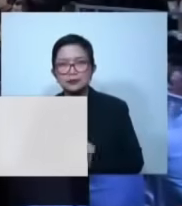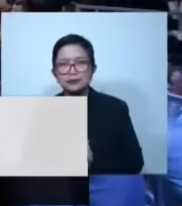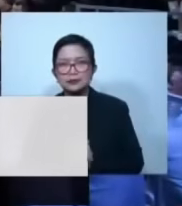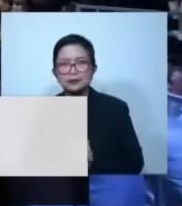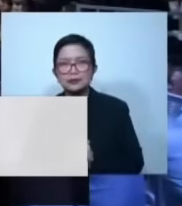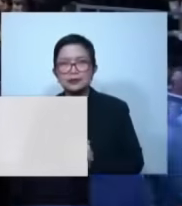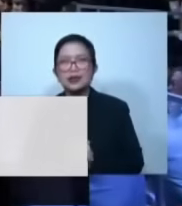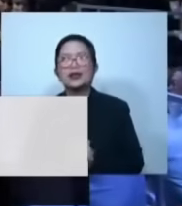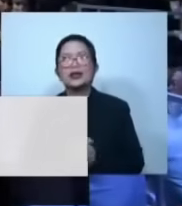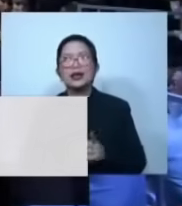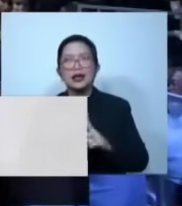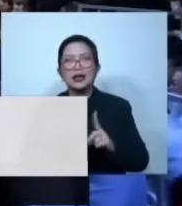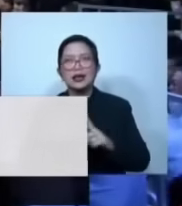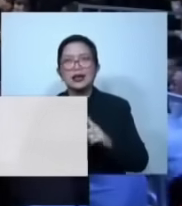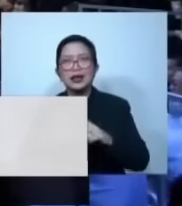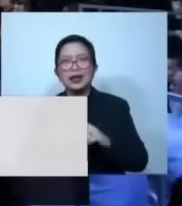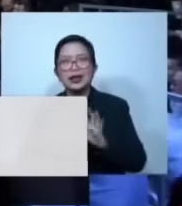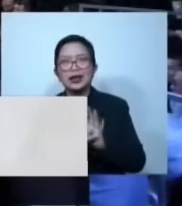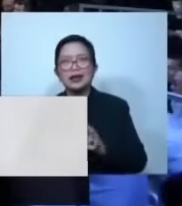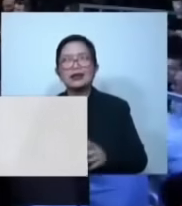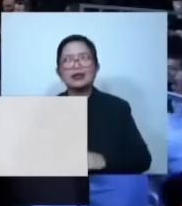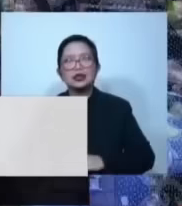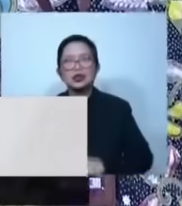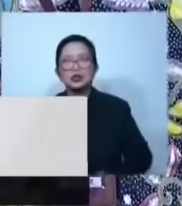profkan Fakultas Hukum Universitas